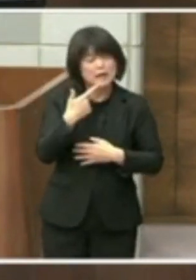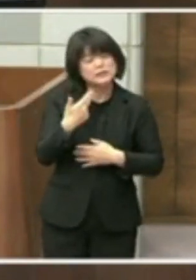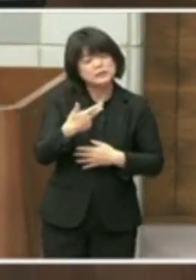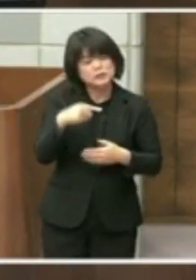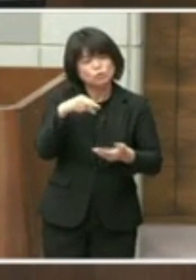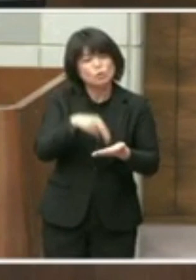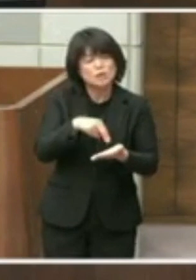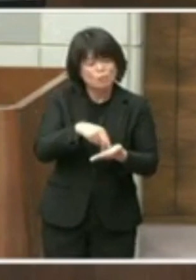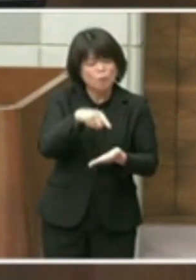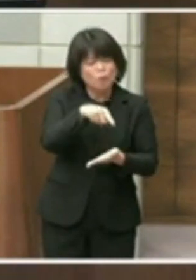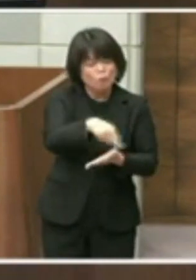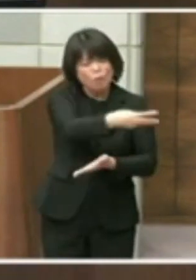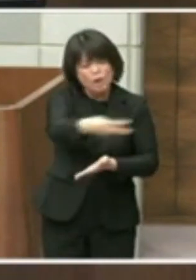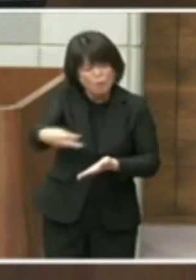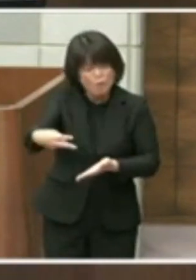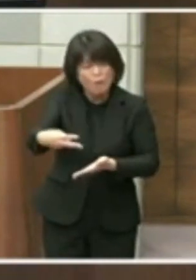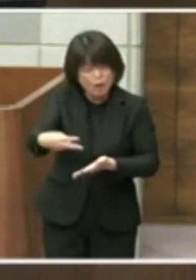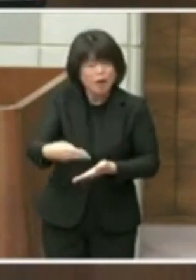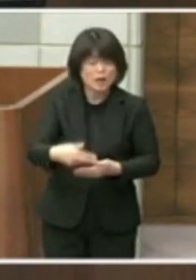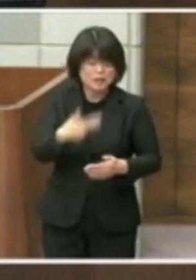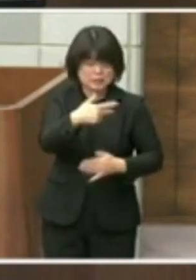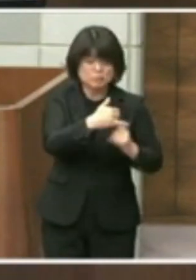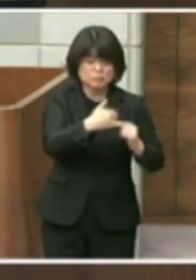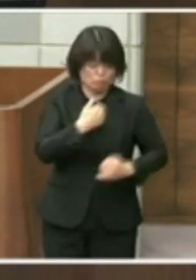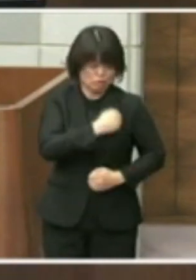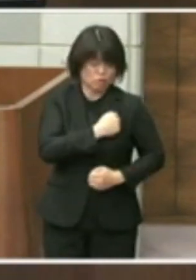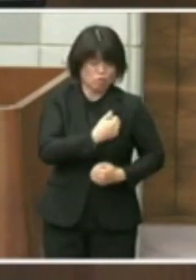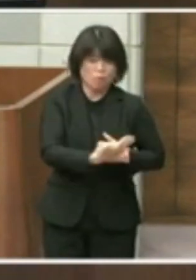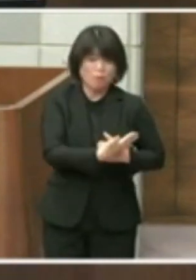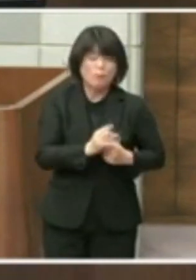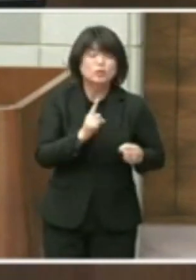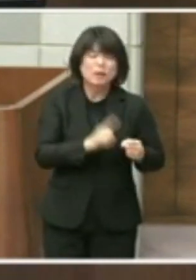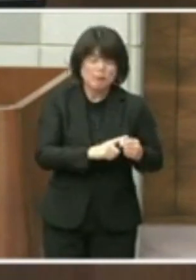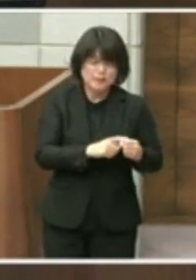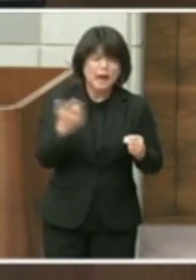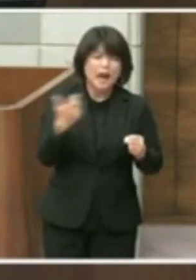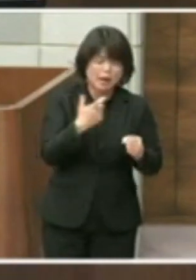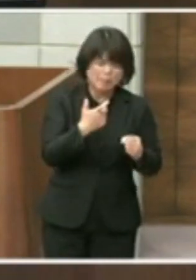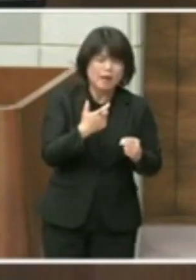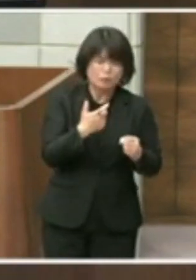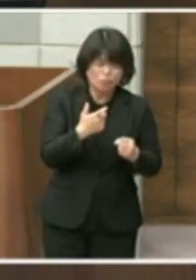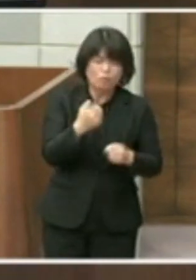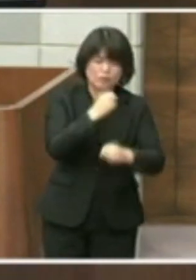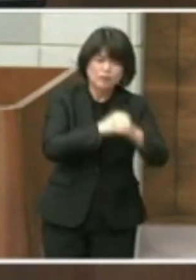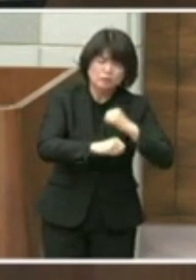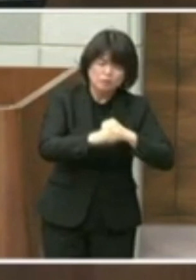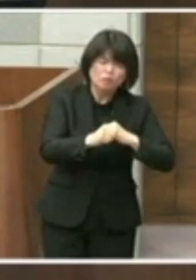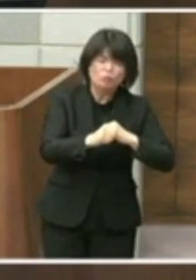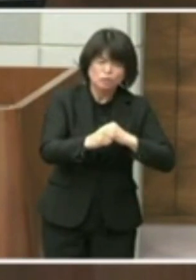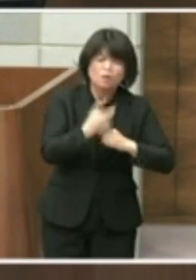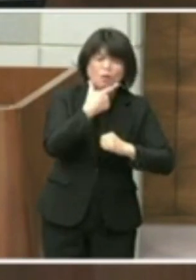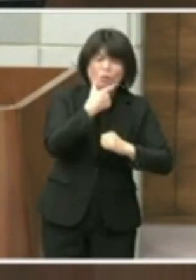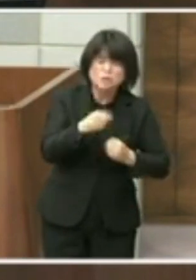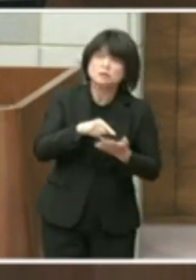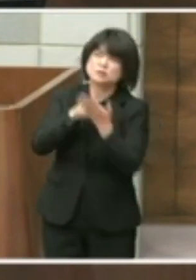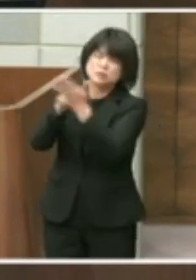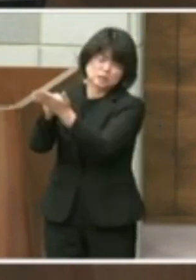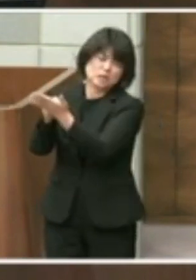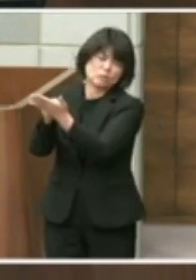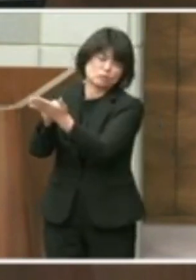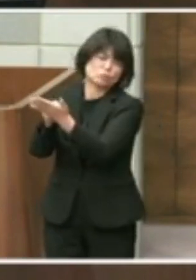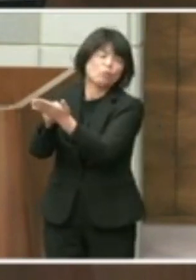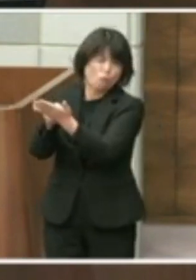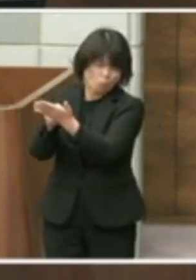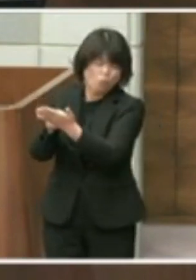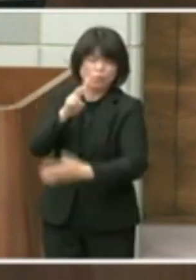これらの事項につきまして、国に対し早期の対応を要望していく予定でございますので、よろしくご理解賜ります